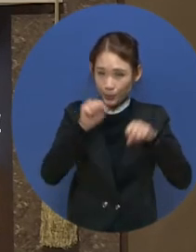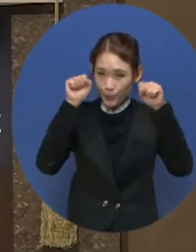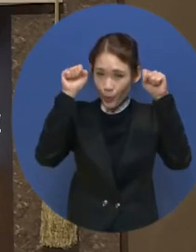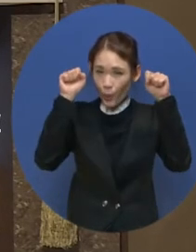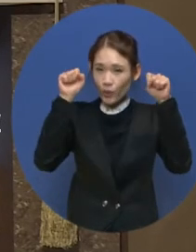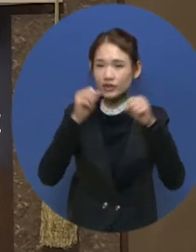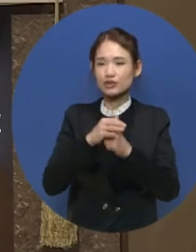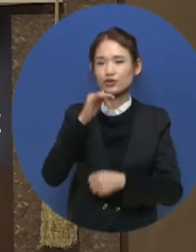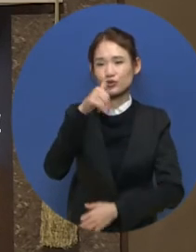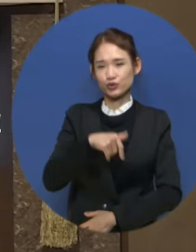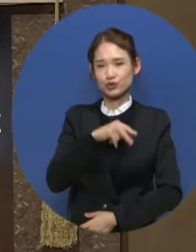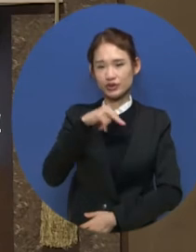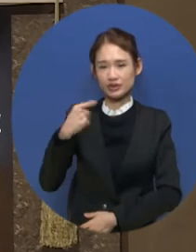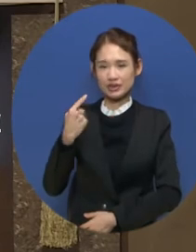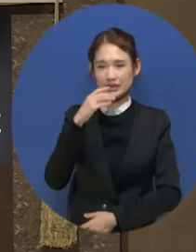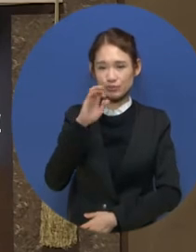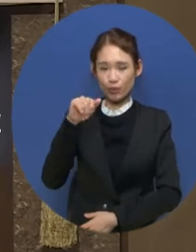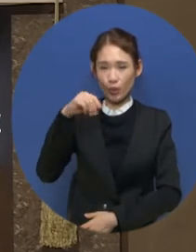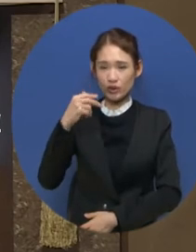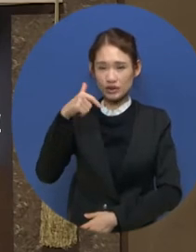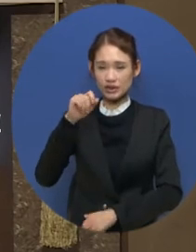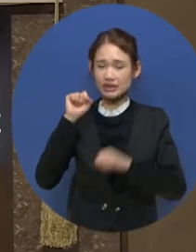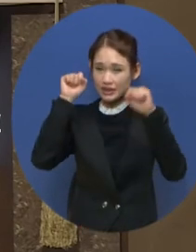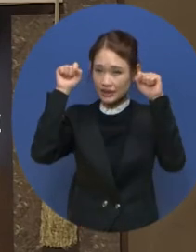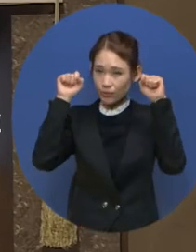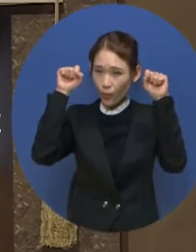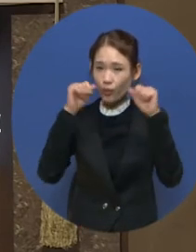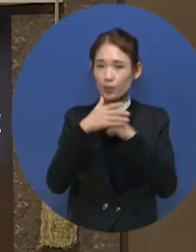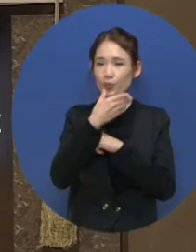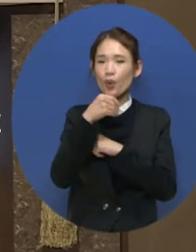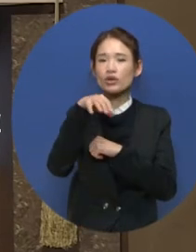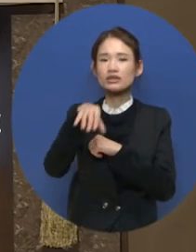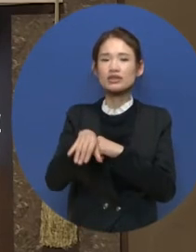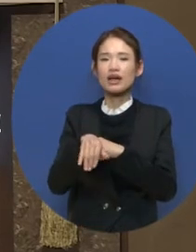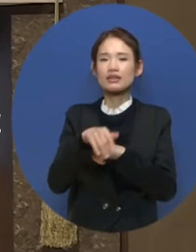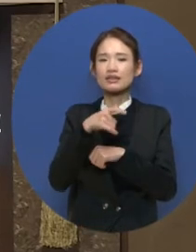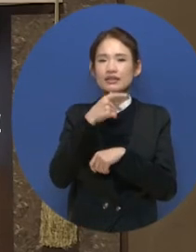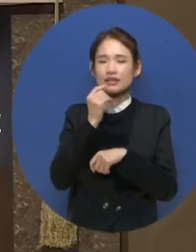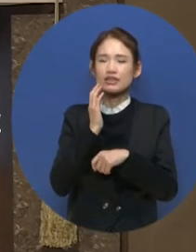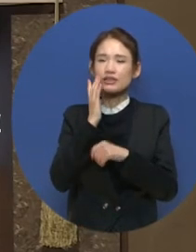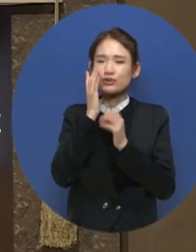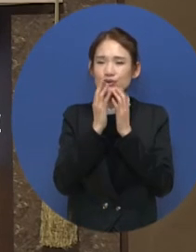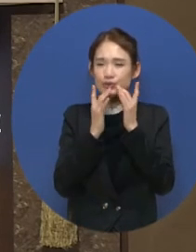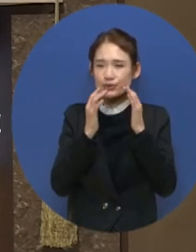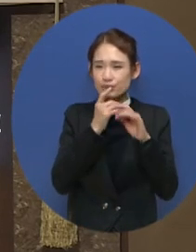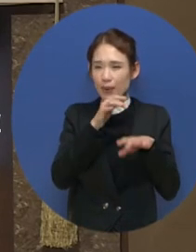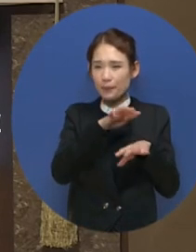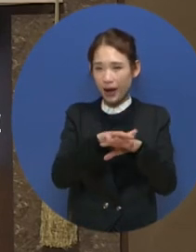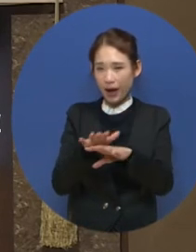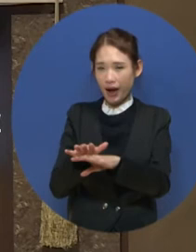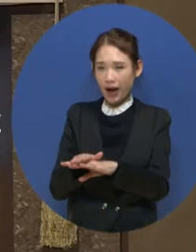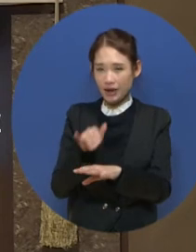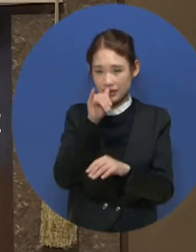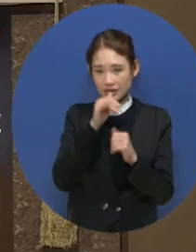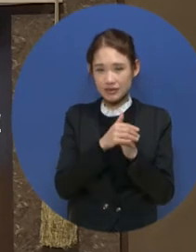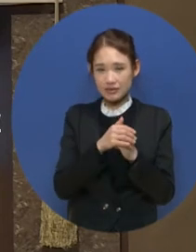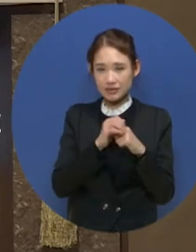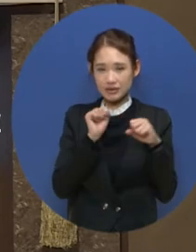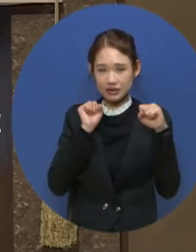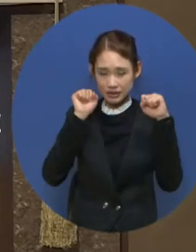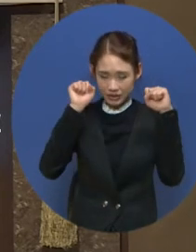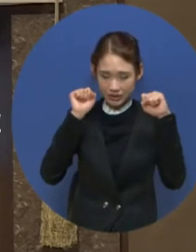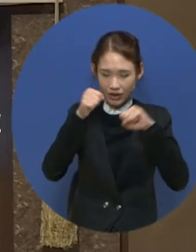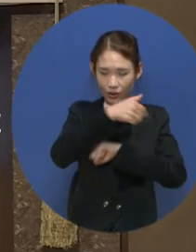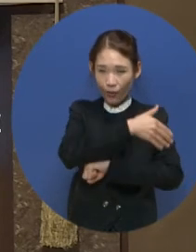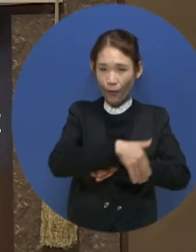해서 뉴스포츠 라고 했어요 저희 복지가 아니에요 잔디밭이 있거든요 이제 그걸 통해서 뉴 스포츠 활동을 하면서